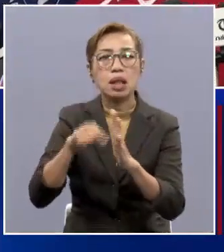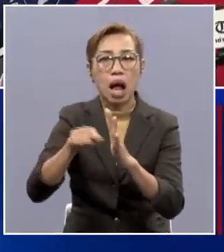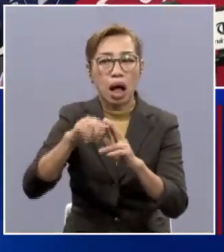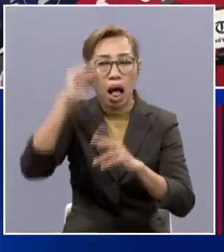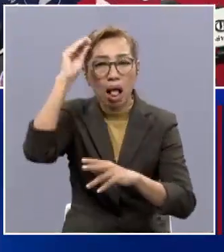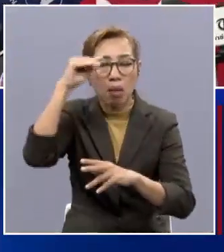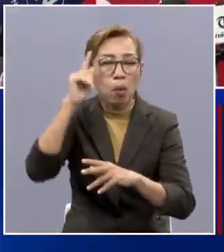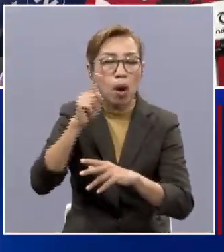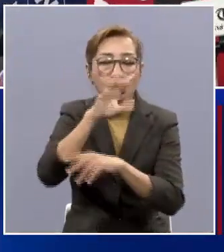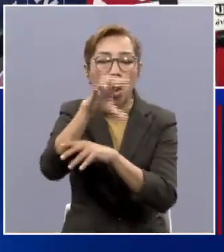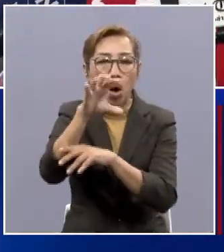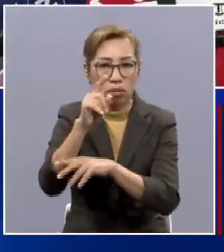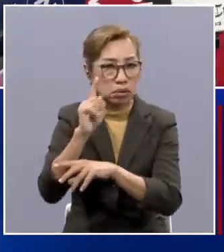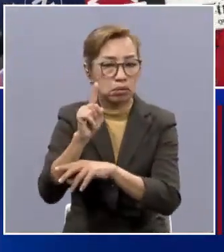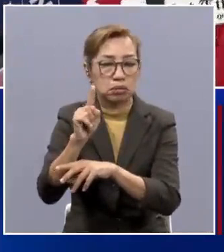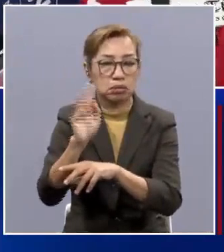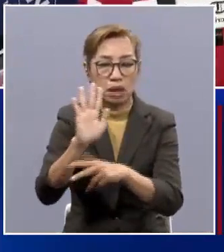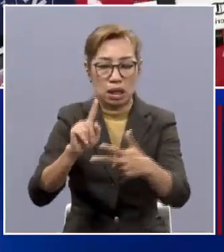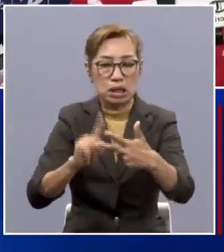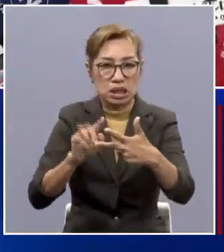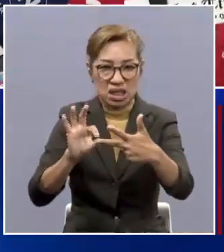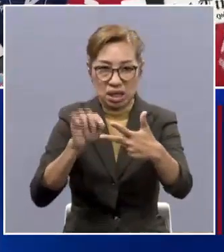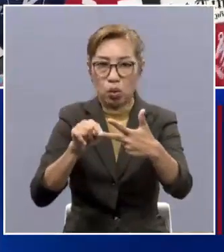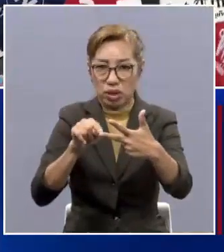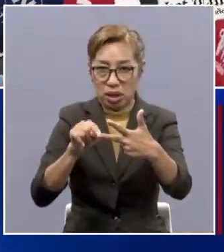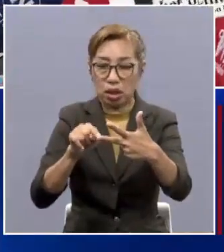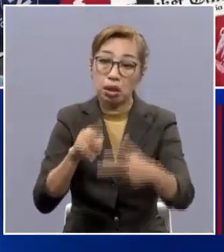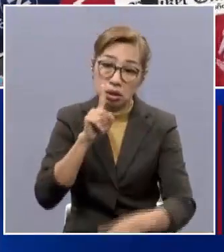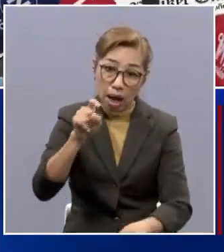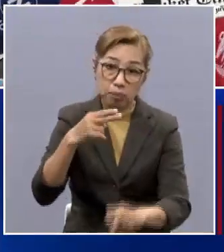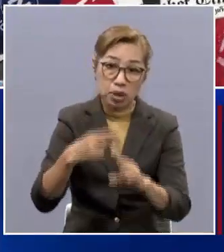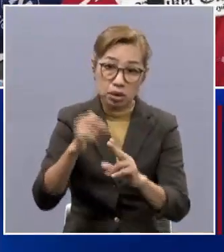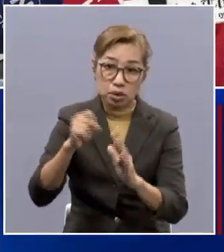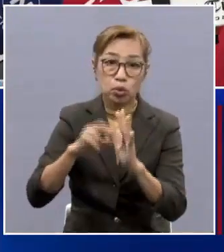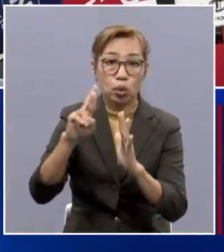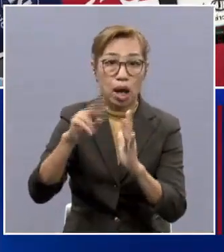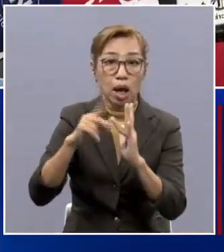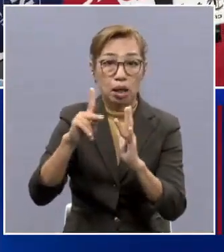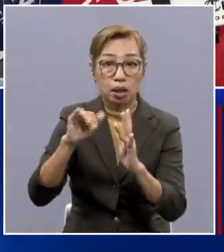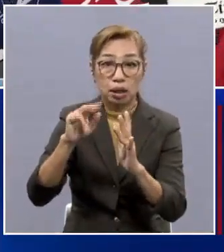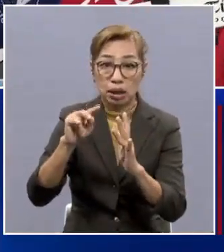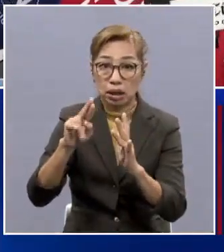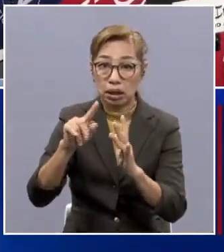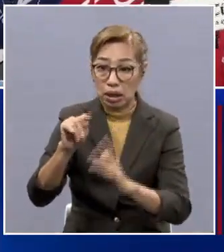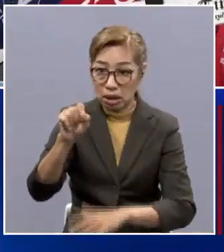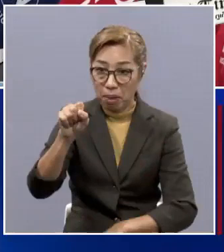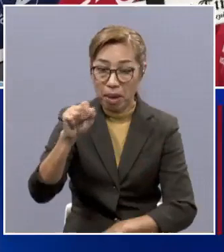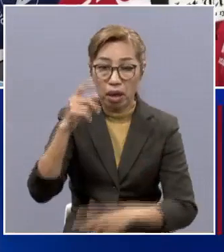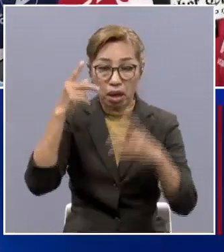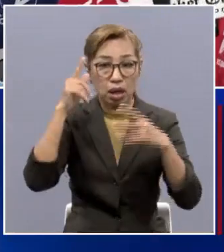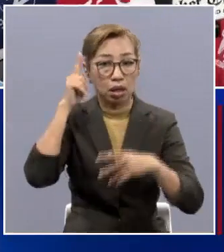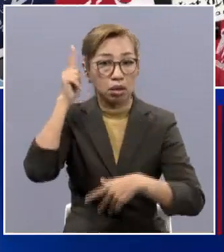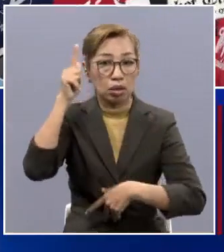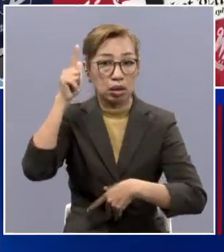ที่ว่านี้หมายถึงคุณสุรเกียรติเสถียรไทยใช่หรือไม่นะฮะทางคุณอุ๊งอิ๊งเนี่ยตอบประเด็นนี้ฮะถามกับตกลงนี่เขา